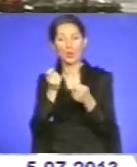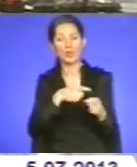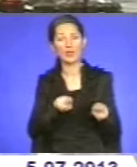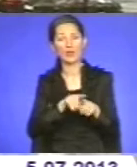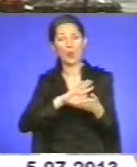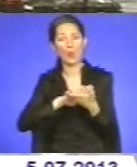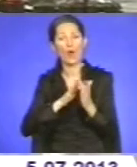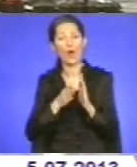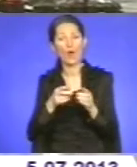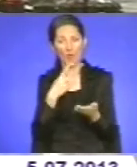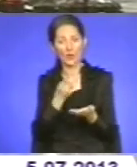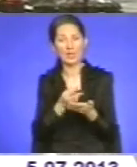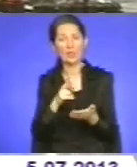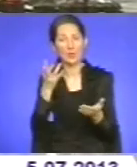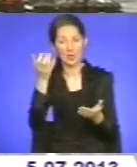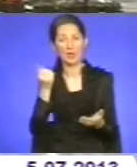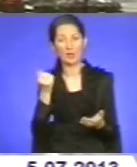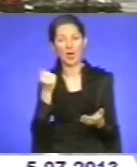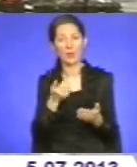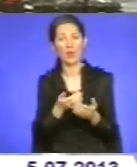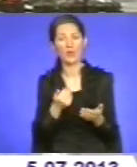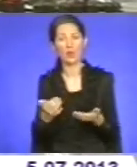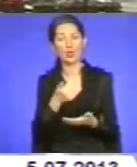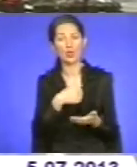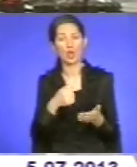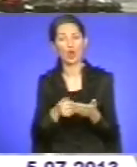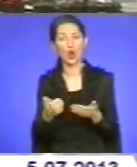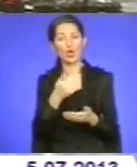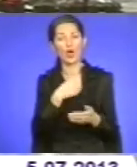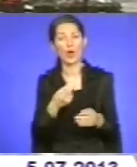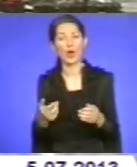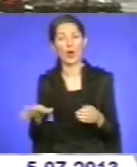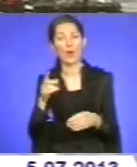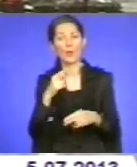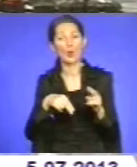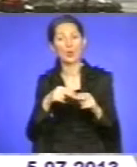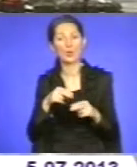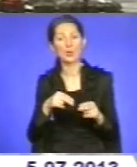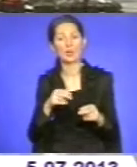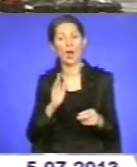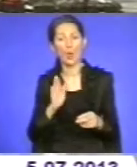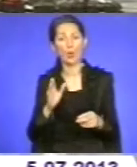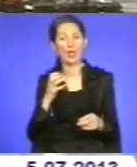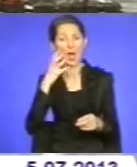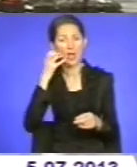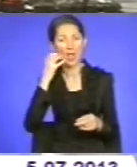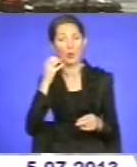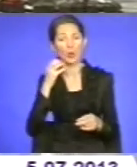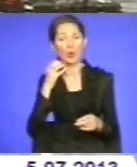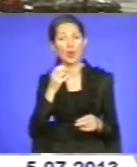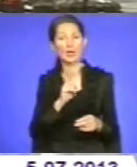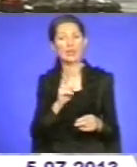від врожаю до врожаю, сховища будуються, але будуть, знову ж таки, будуть яблуко не сортове, з якого ми можемо знову ж